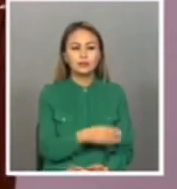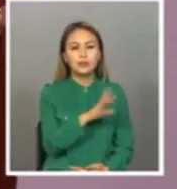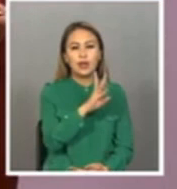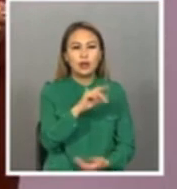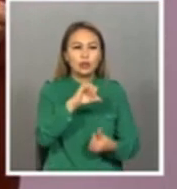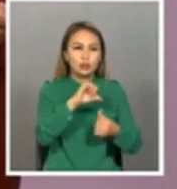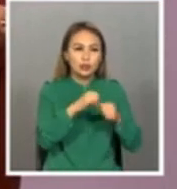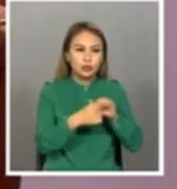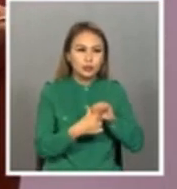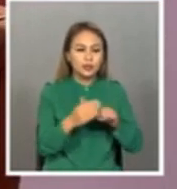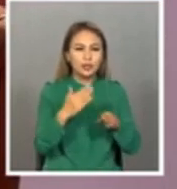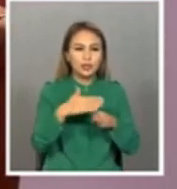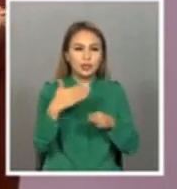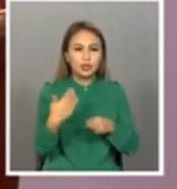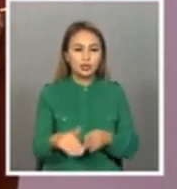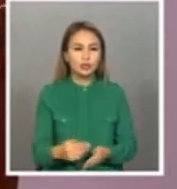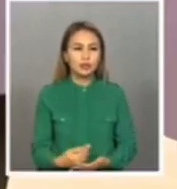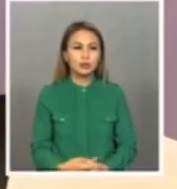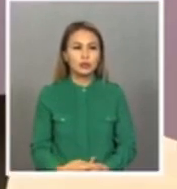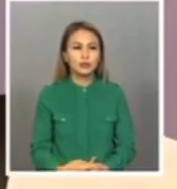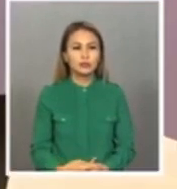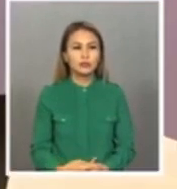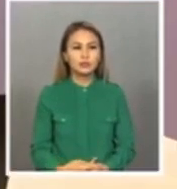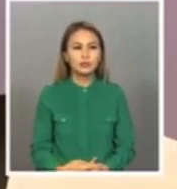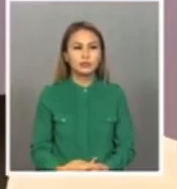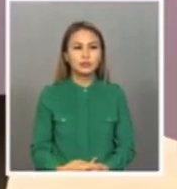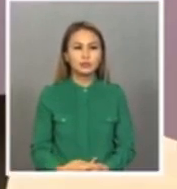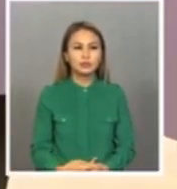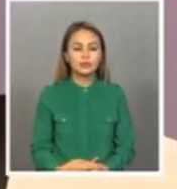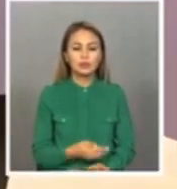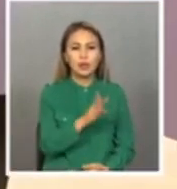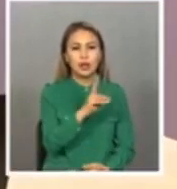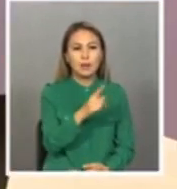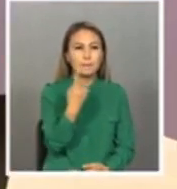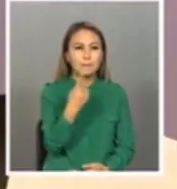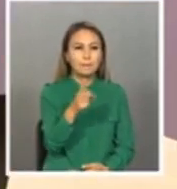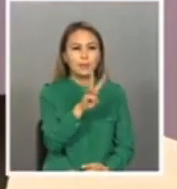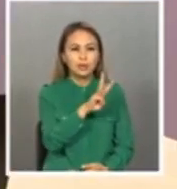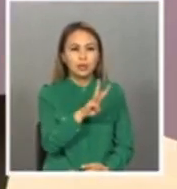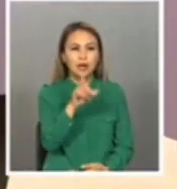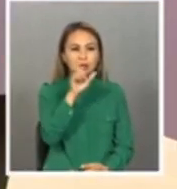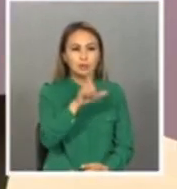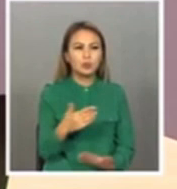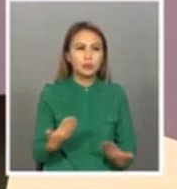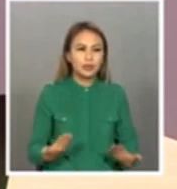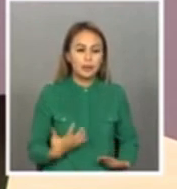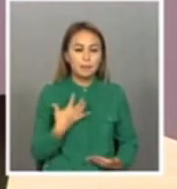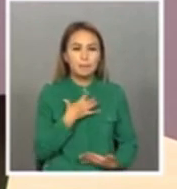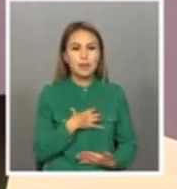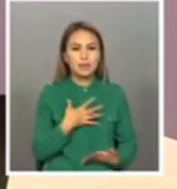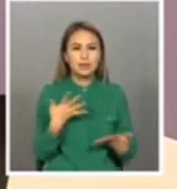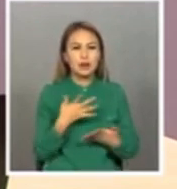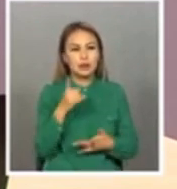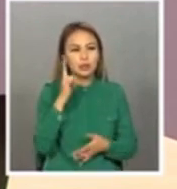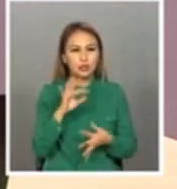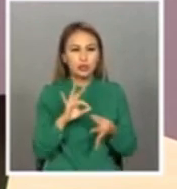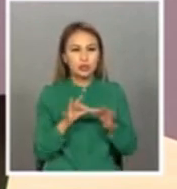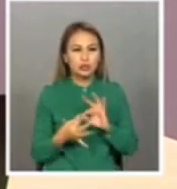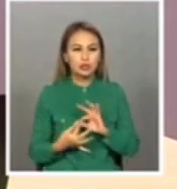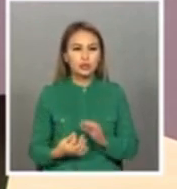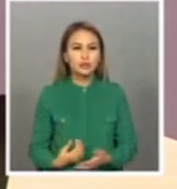Талғат үнемі кешігіп жүреді. Талғат бір минуттың адам өміріндегі маңызын қалай